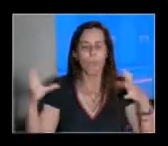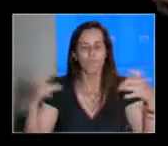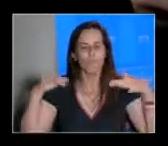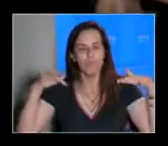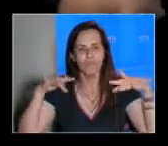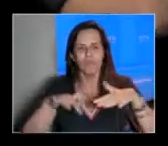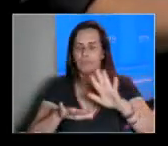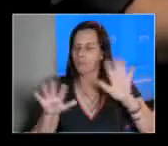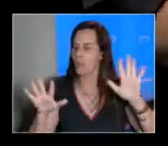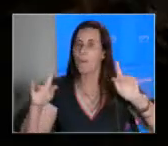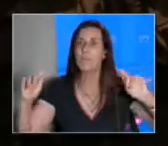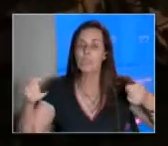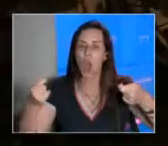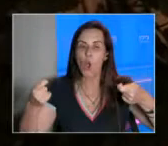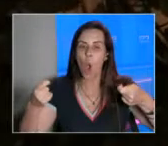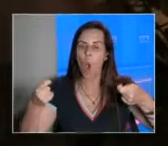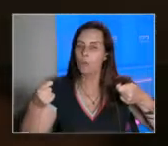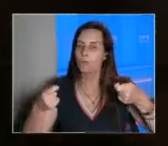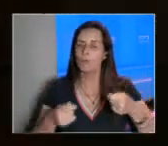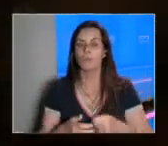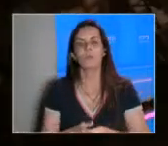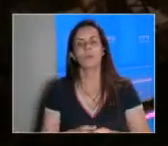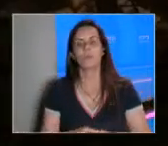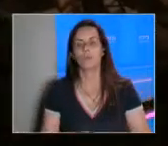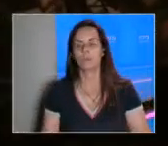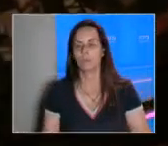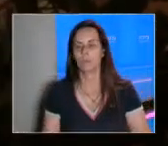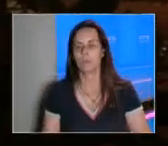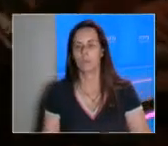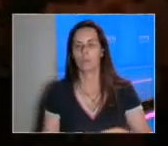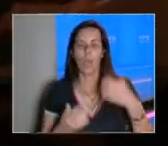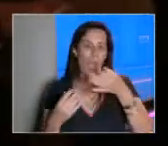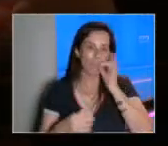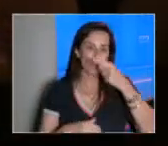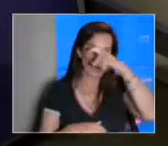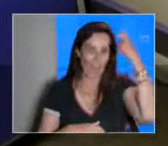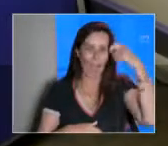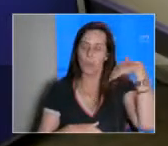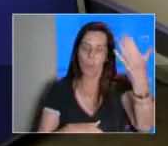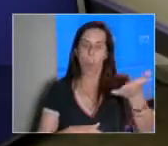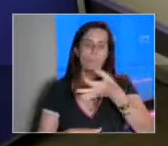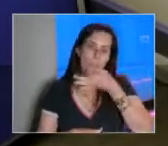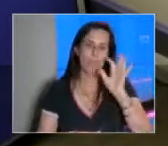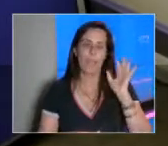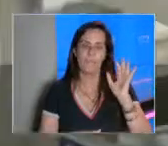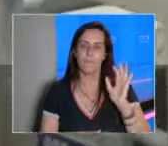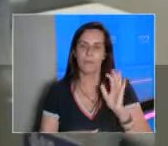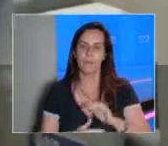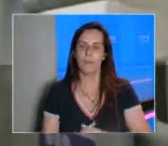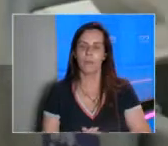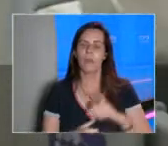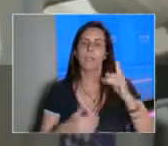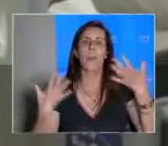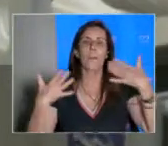של אנשים במקום סגור, יש לנו יתרון שבכל זאת שאנחנו עכשיו נמצאים בקיץ ואפשר לייצר את ההתקהלויות